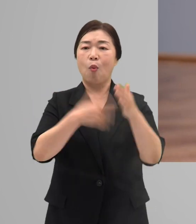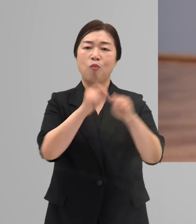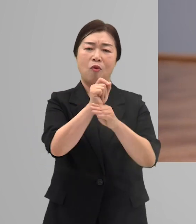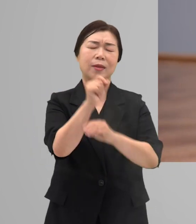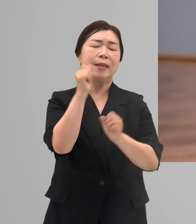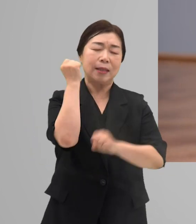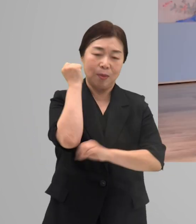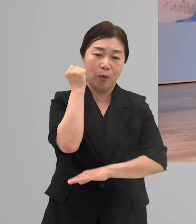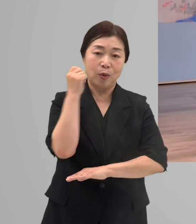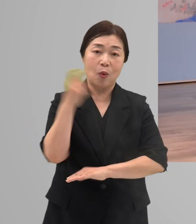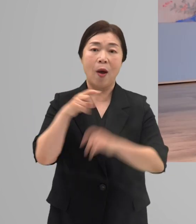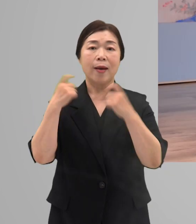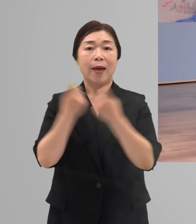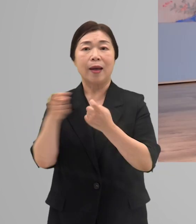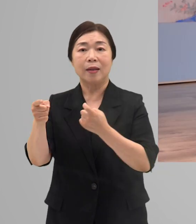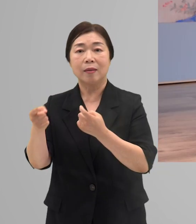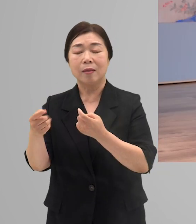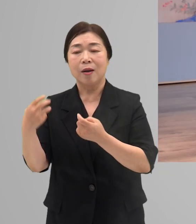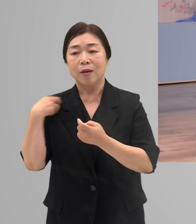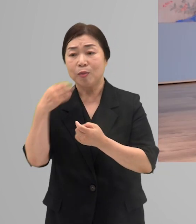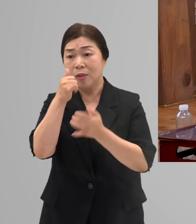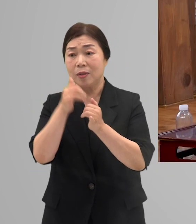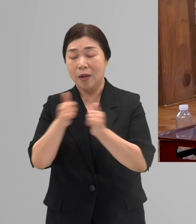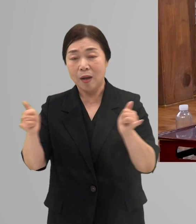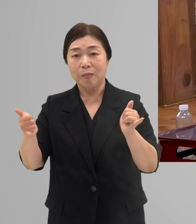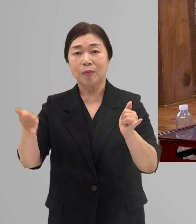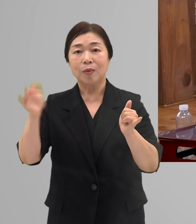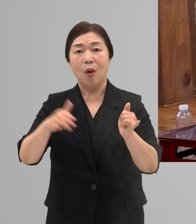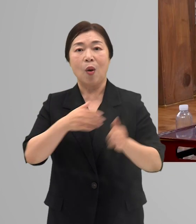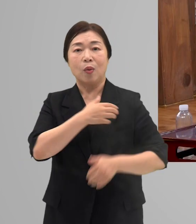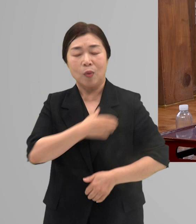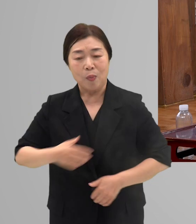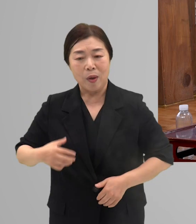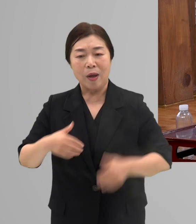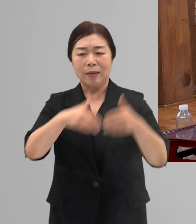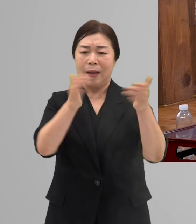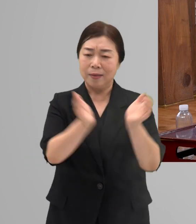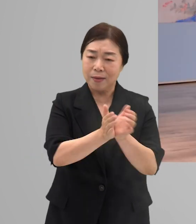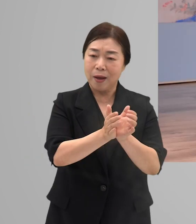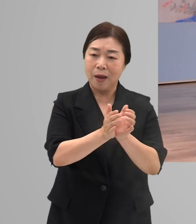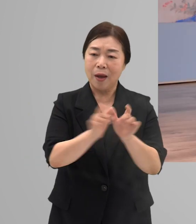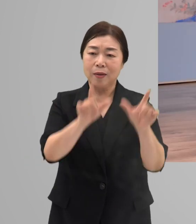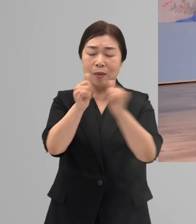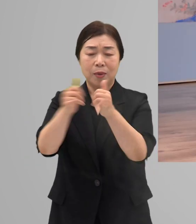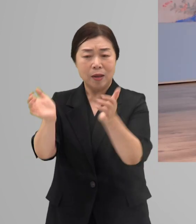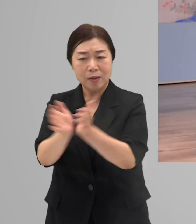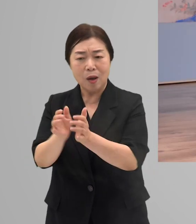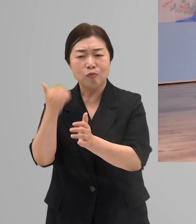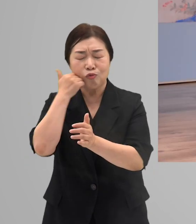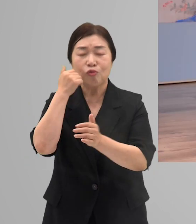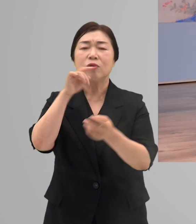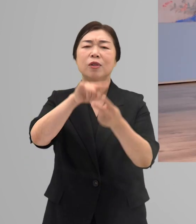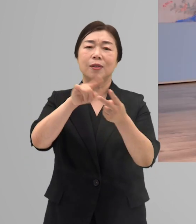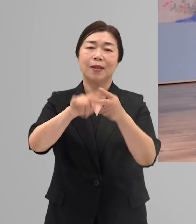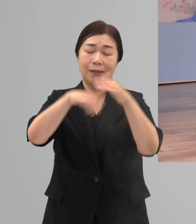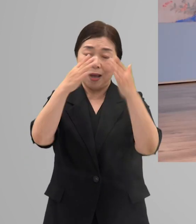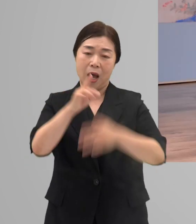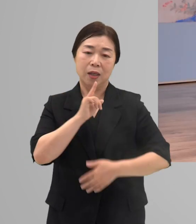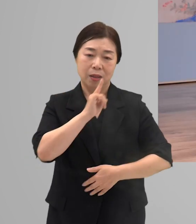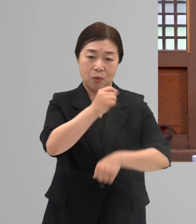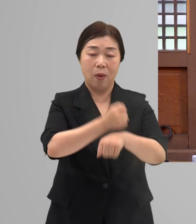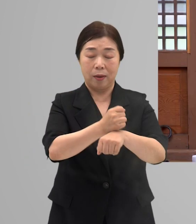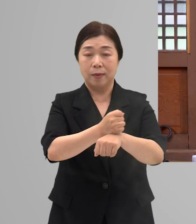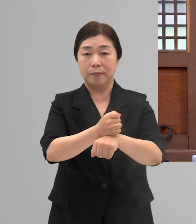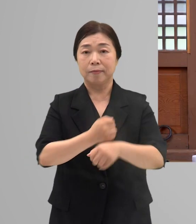민간의 사회복지사분들, 뭐 의무가 있으신 분들은 아니시지만 동해 뭐 주민단체분들이라든지 어떤 분들이든 누구든지 신고를 해주시면